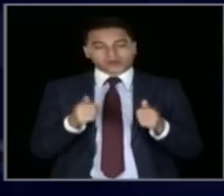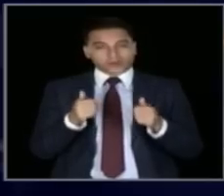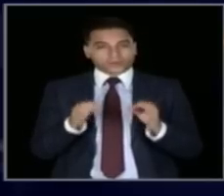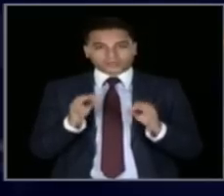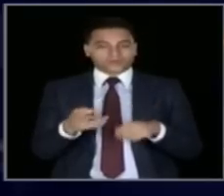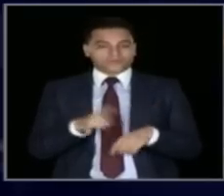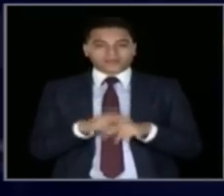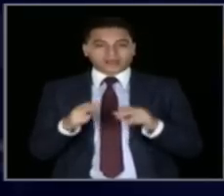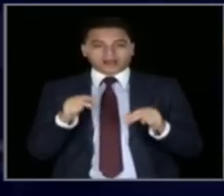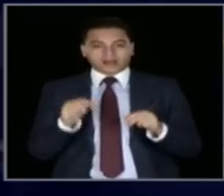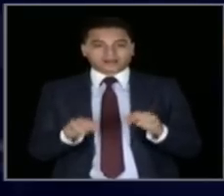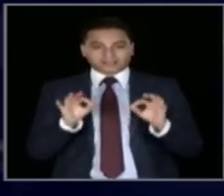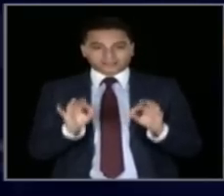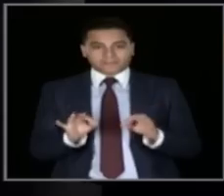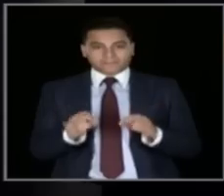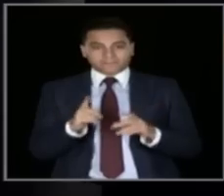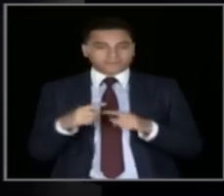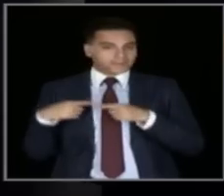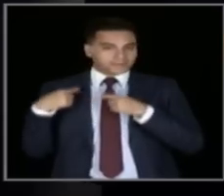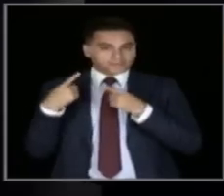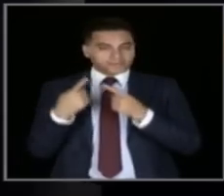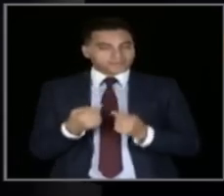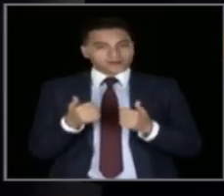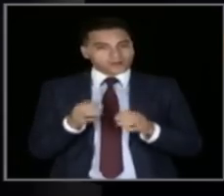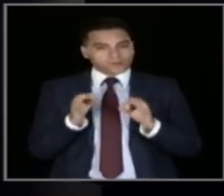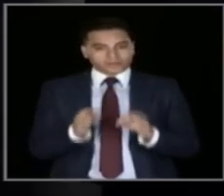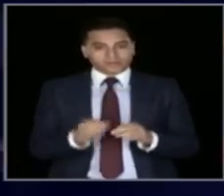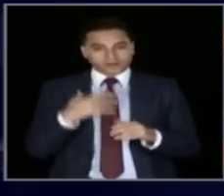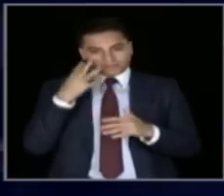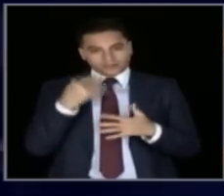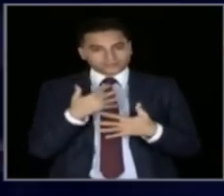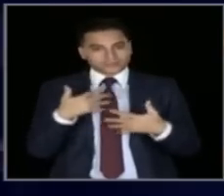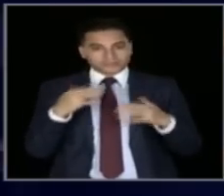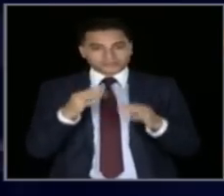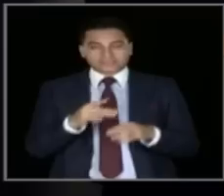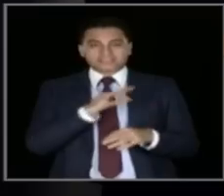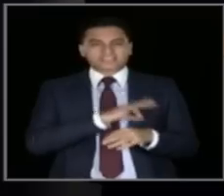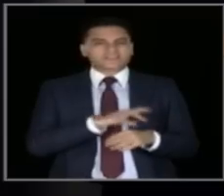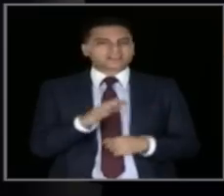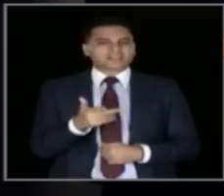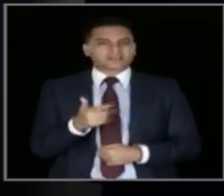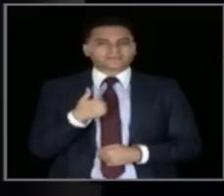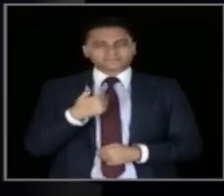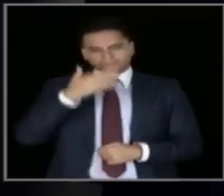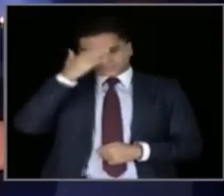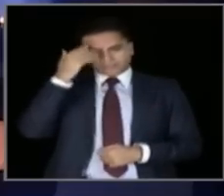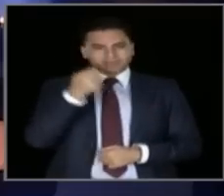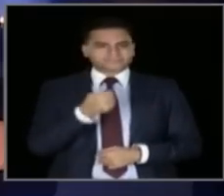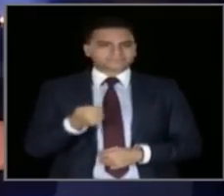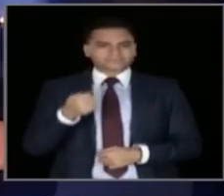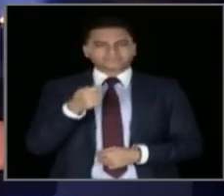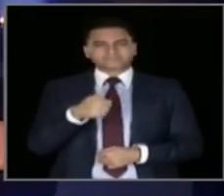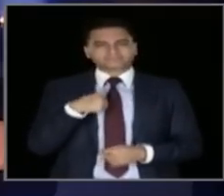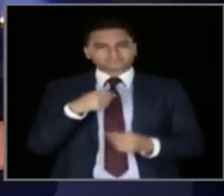النهارده كمان حقيقي، فكان مشوار حلو جدا مبسوط بيه جدا. استفدت بايه؟ خدت خبرة، فكرة أصلا